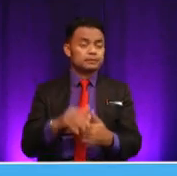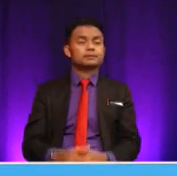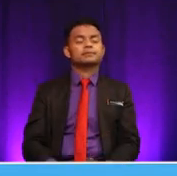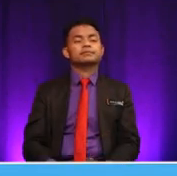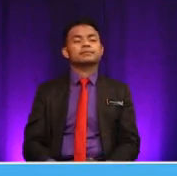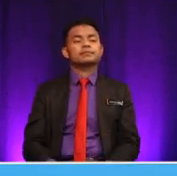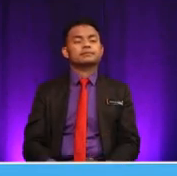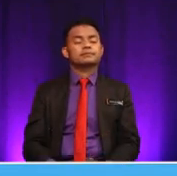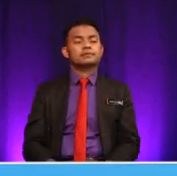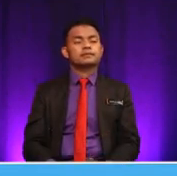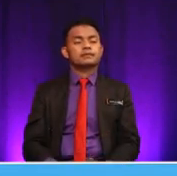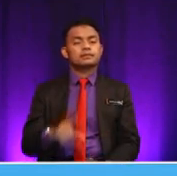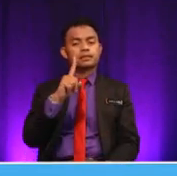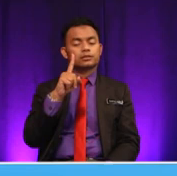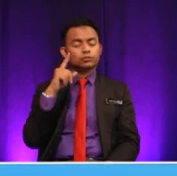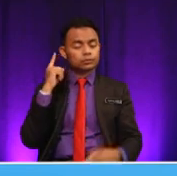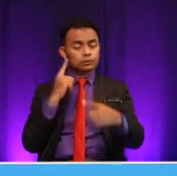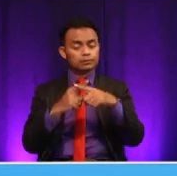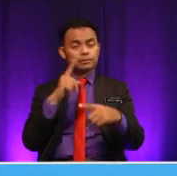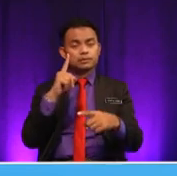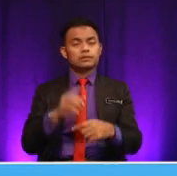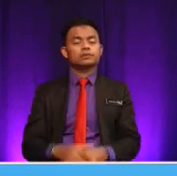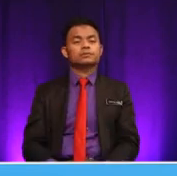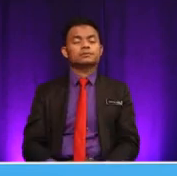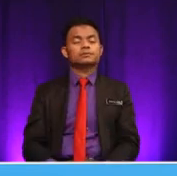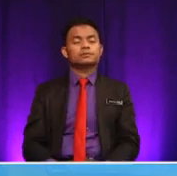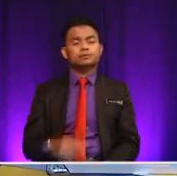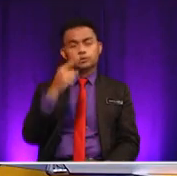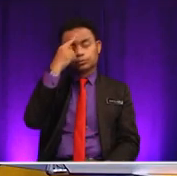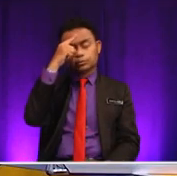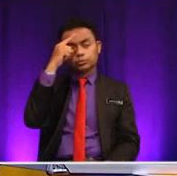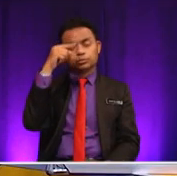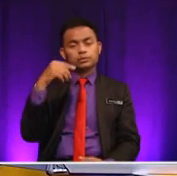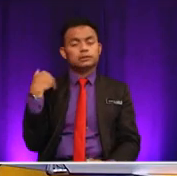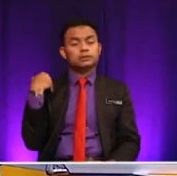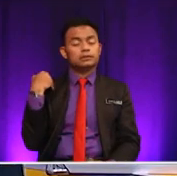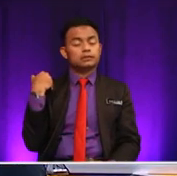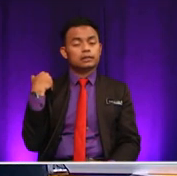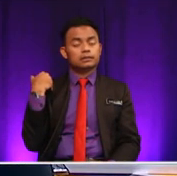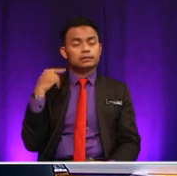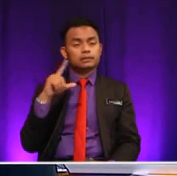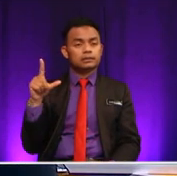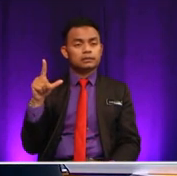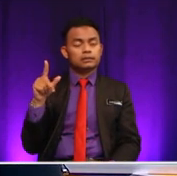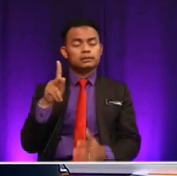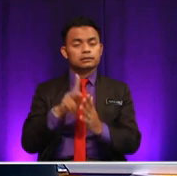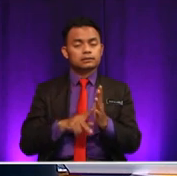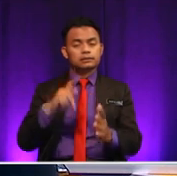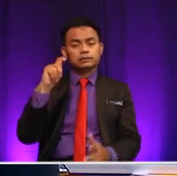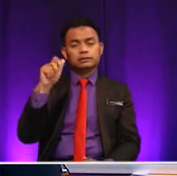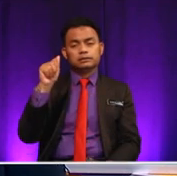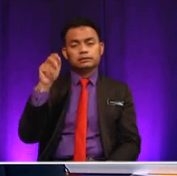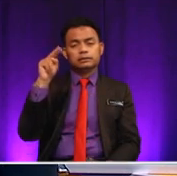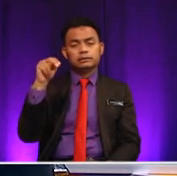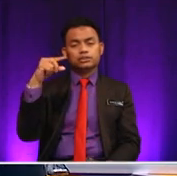satu tambah satu jadi untuk fakta yang pertama adalah ketangkasan baik ditanya Apakah komponen es